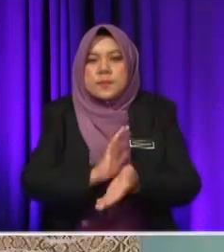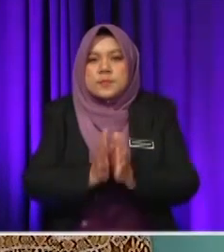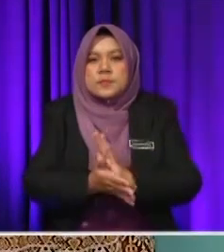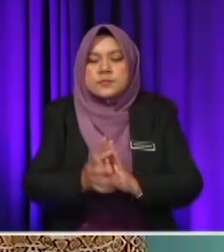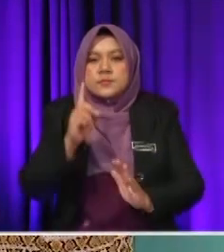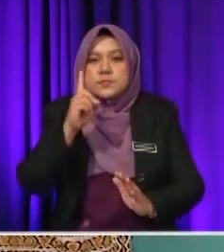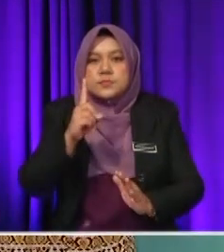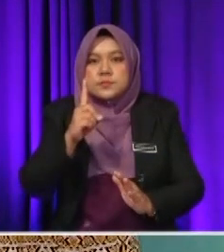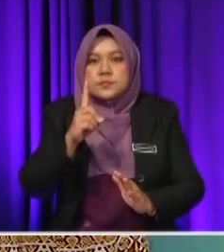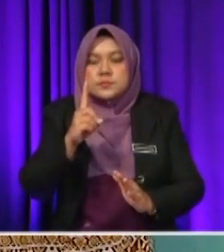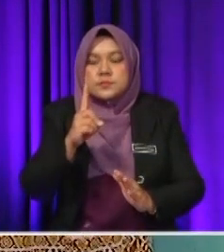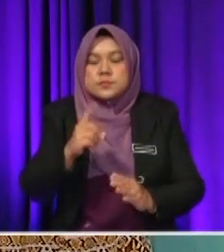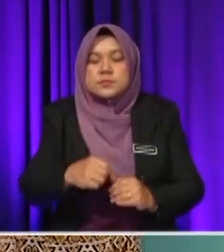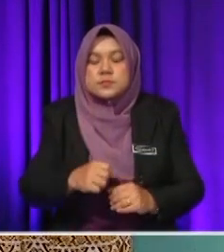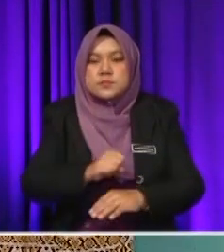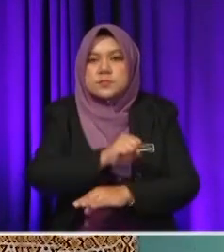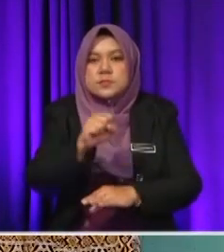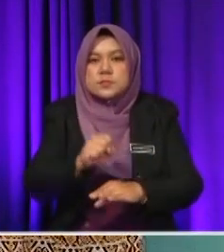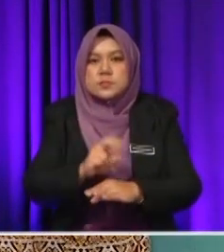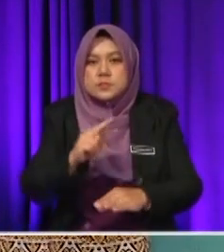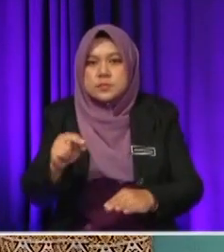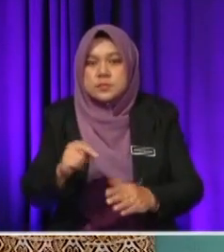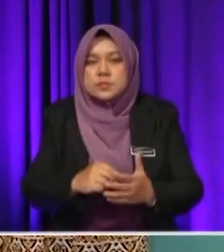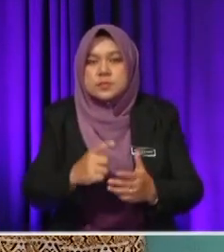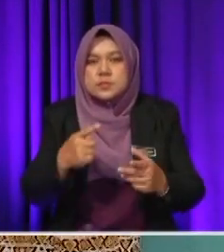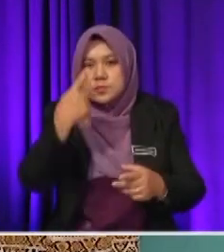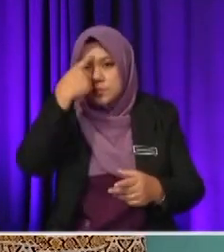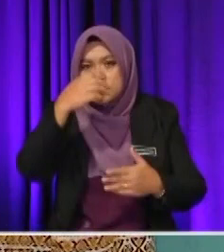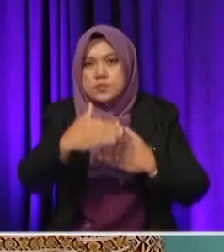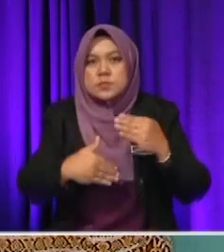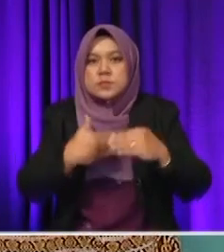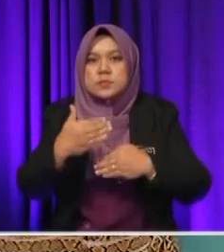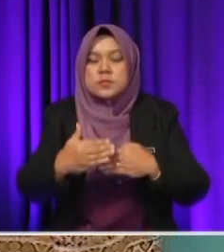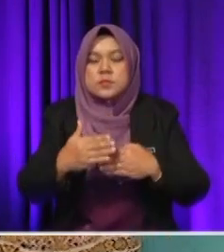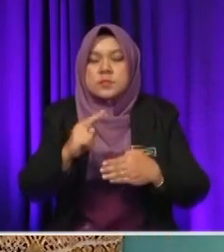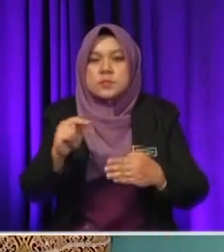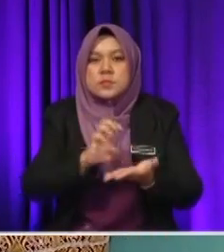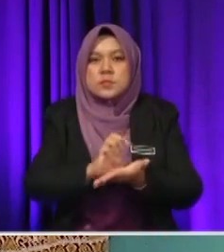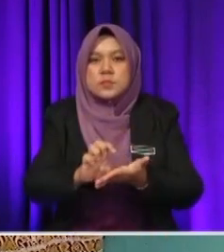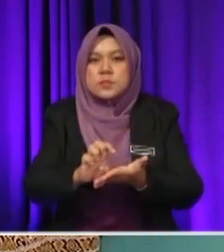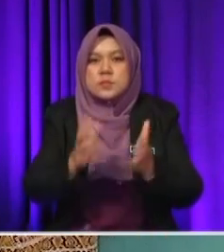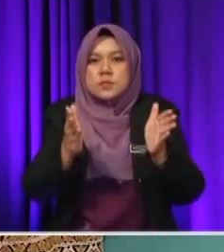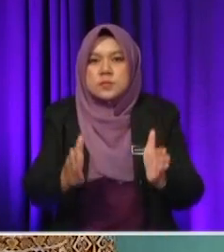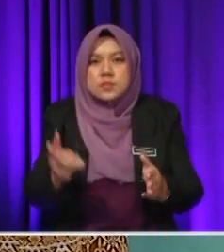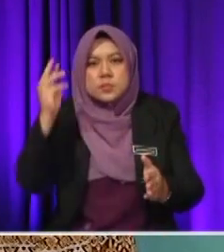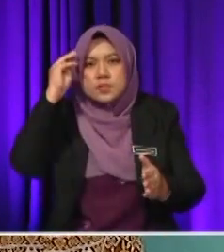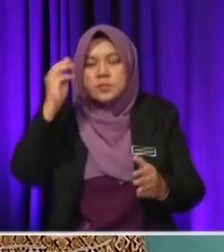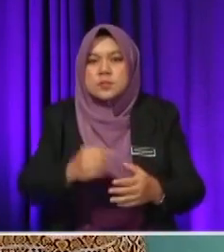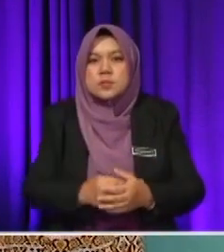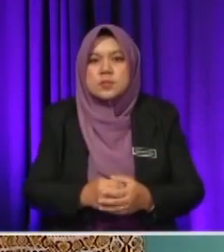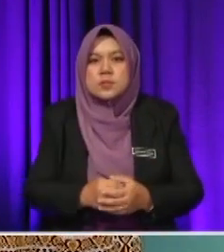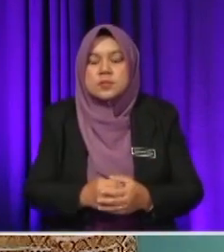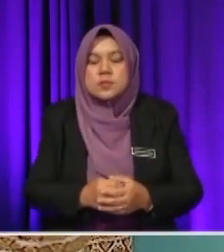di Singapura yang dituduhkan untuk meningkatkan kemajuan ekonomi orang Melayu kemudian kalau kita lihat